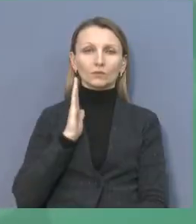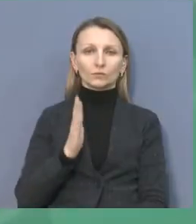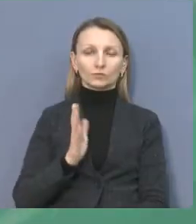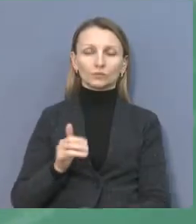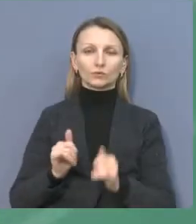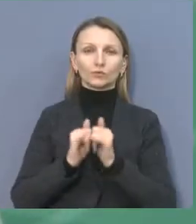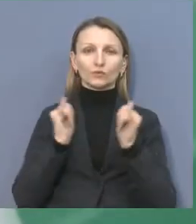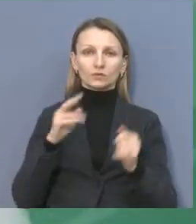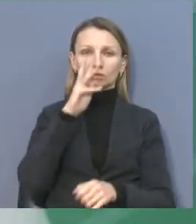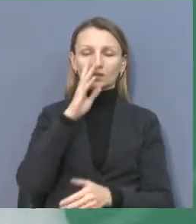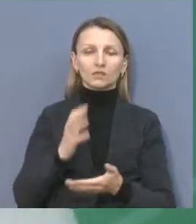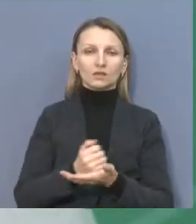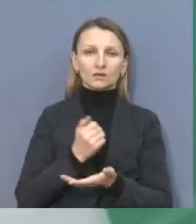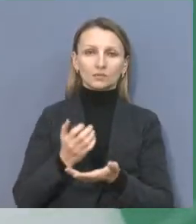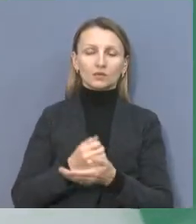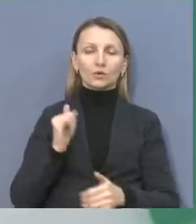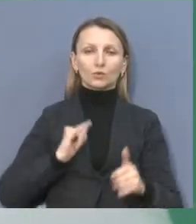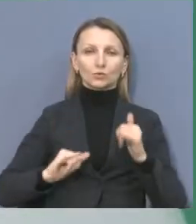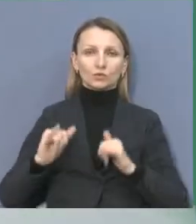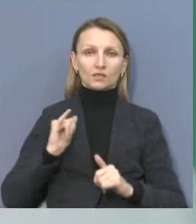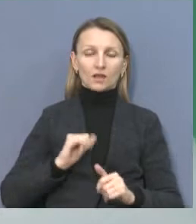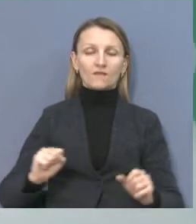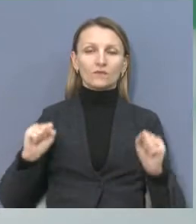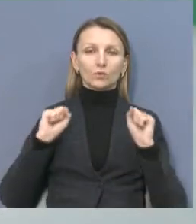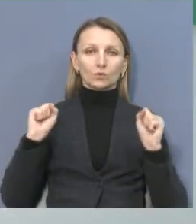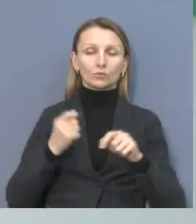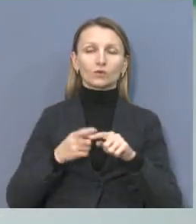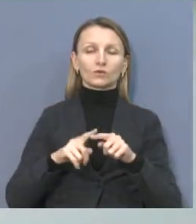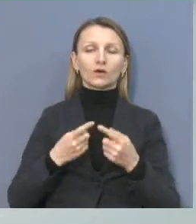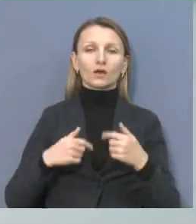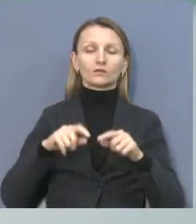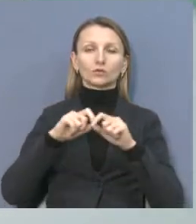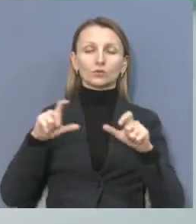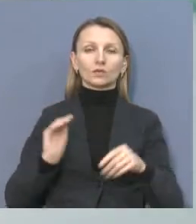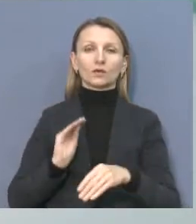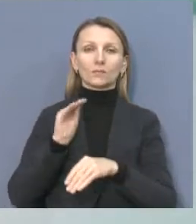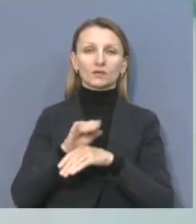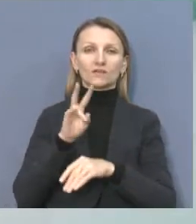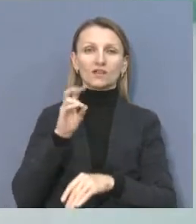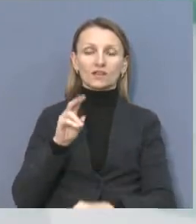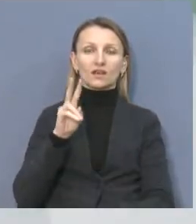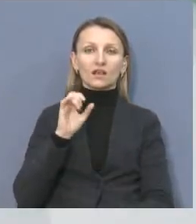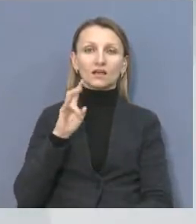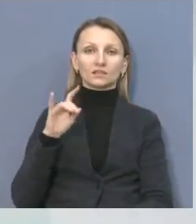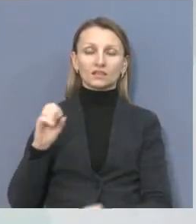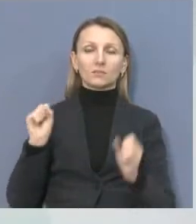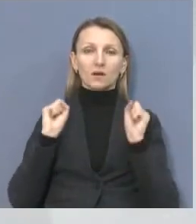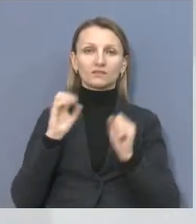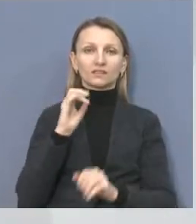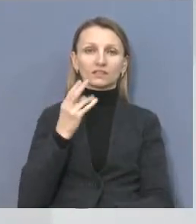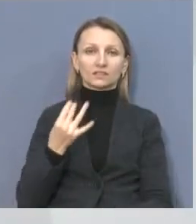увеличиваться заработная плата учителей физкультуры которые организуют школах дополнительные внеклассные спортивные секции